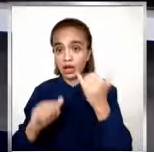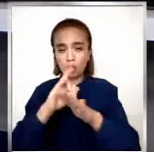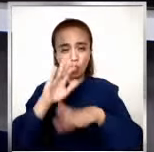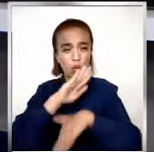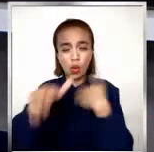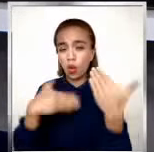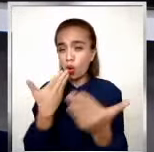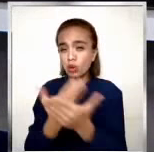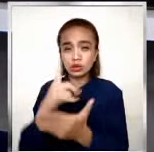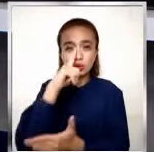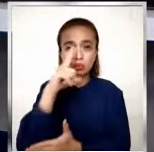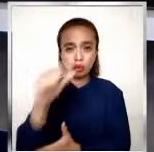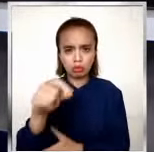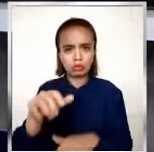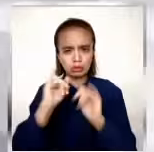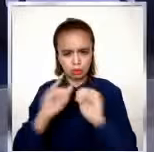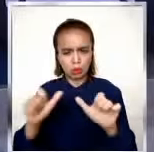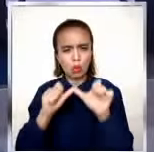kayo tatantanan.